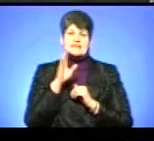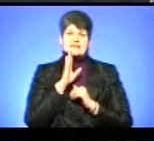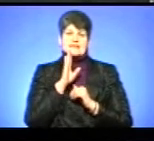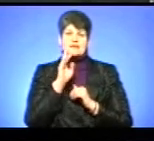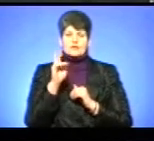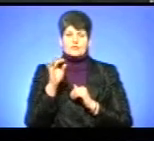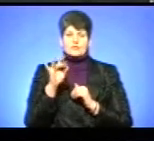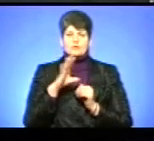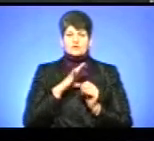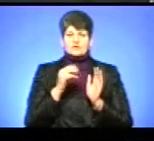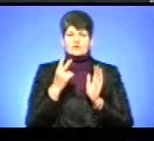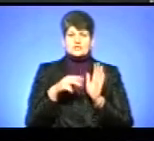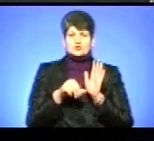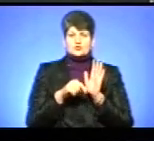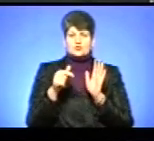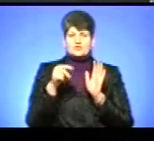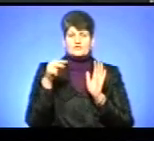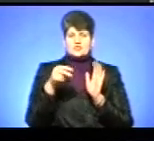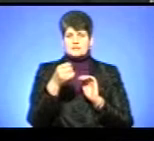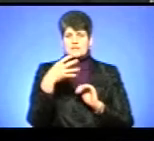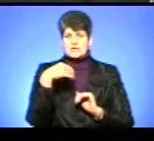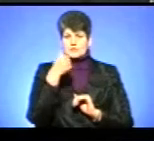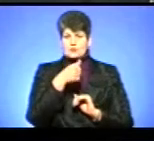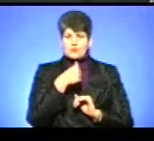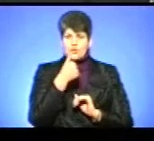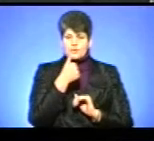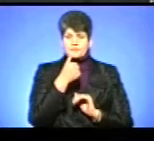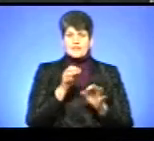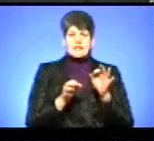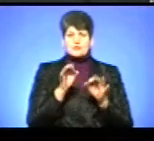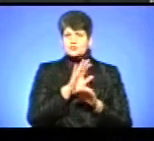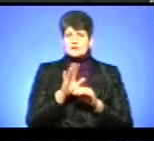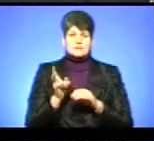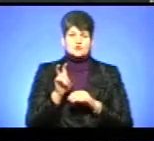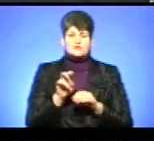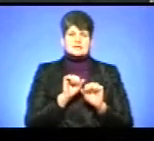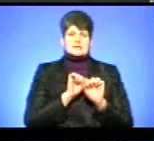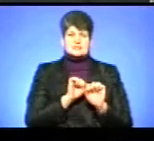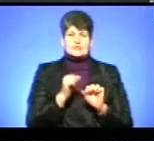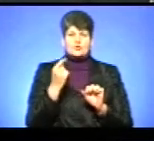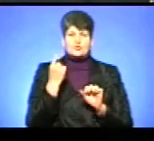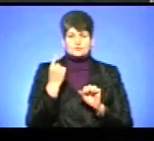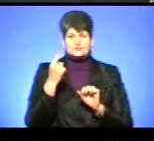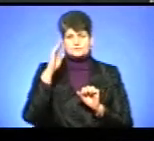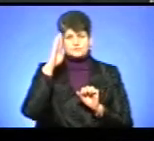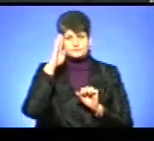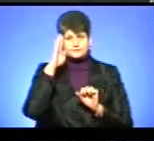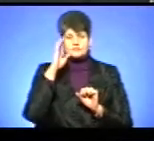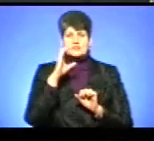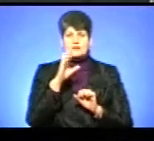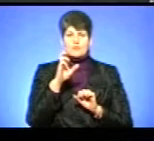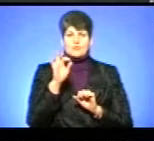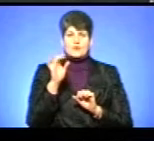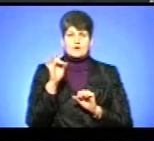сталося 26 грудня 2015 року. На суд не з'явився захисник одного з підозрюваних – Станіслав